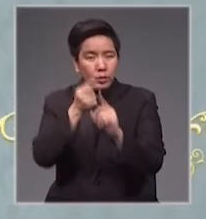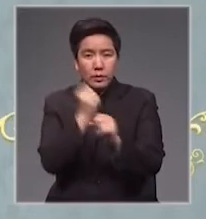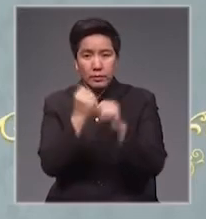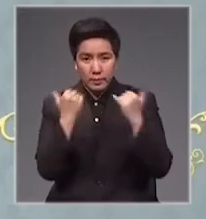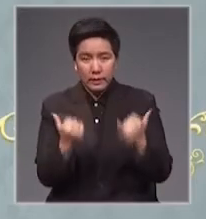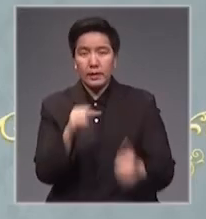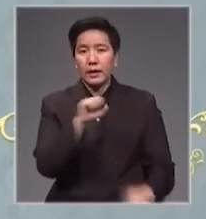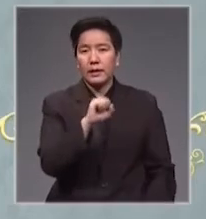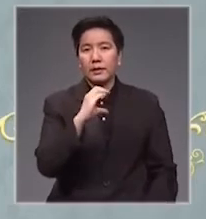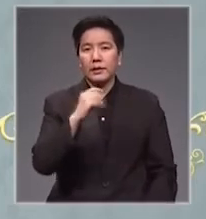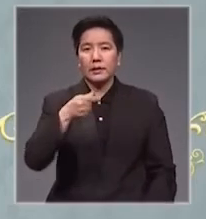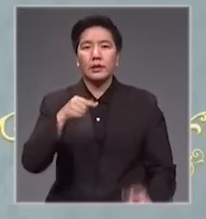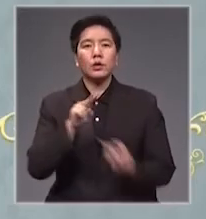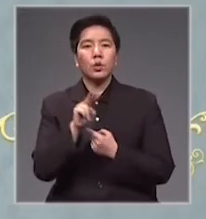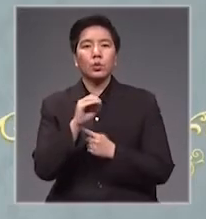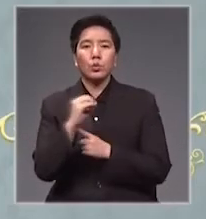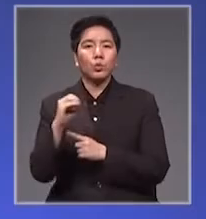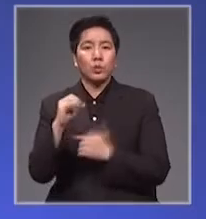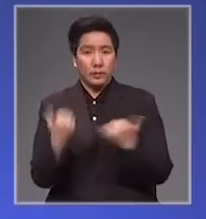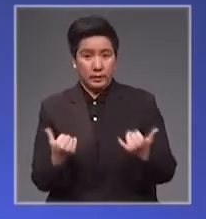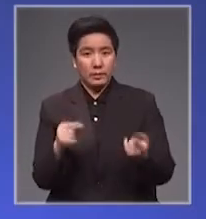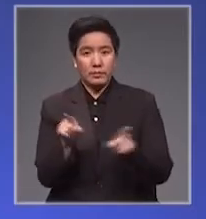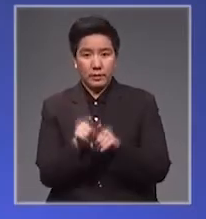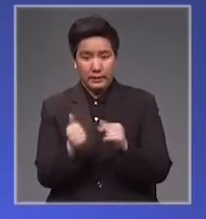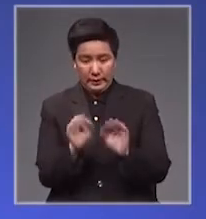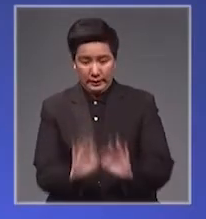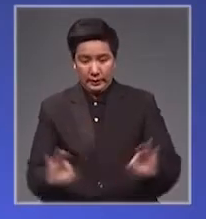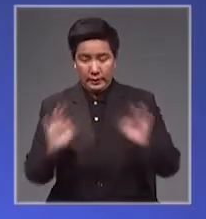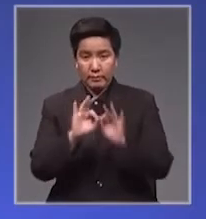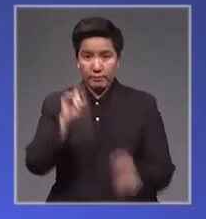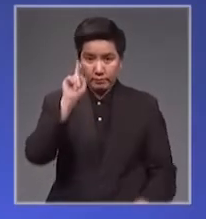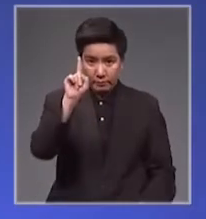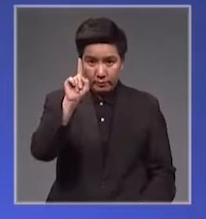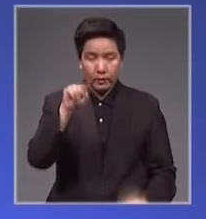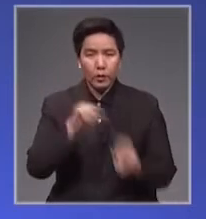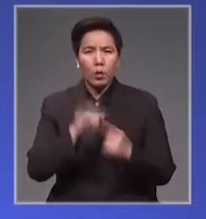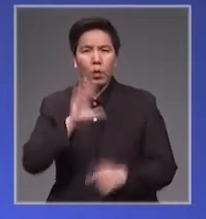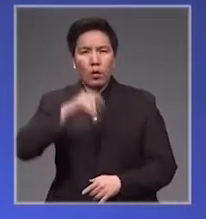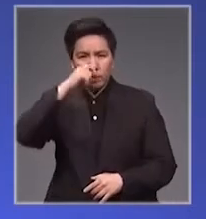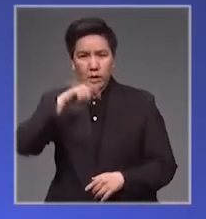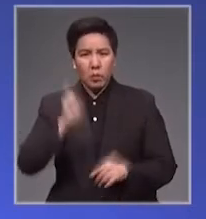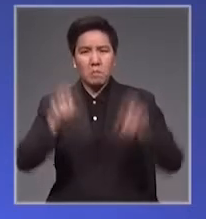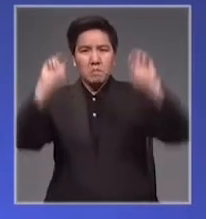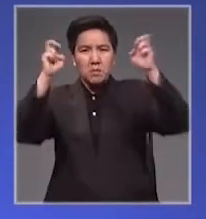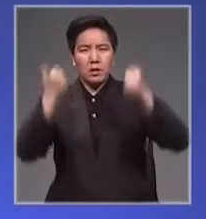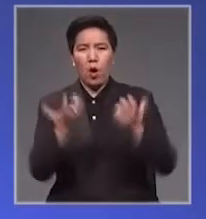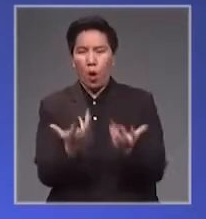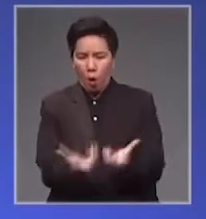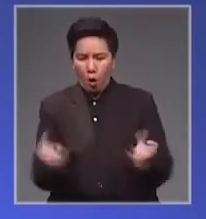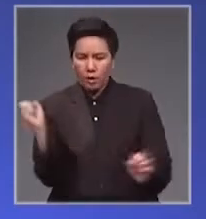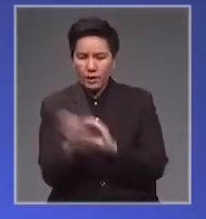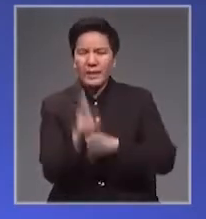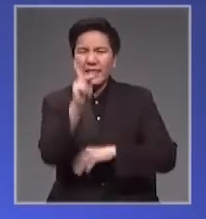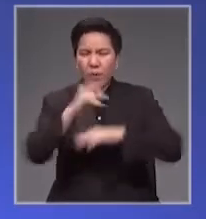SDG 2030อีกด้วยนะครับเรื่องสำคัญอีกเรื่องหนึ่งที่ถือว่าเป็นวาระแห่งชาติก็คือเรื่องของขยะผักตบชวา